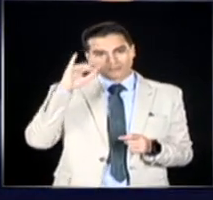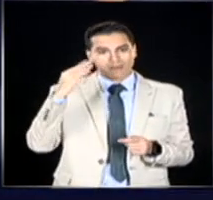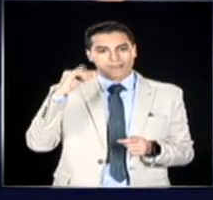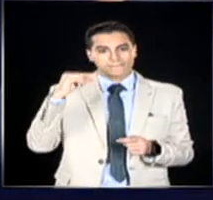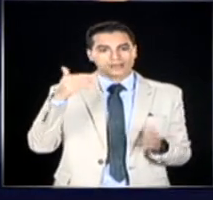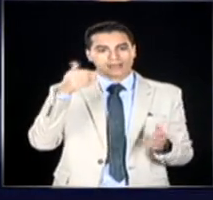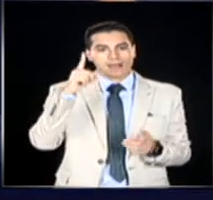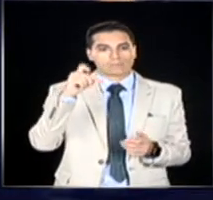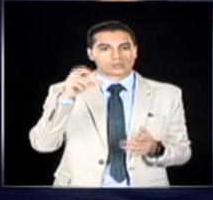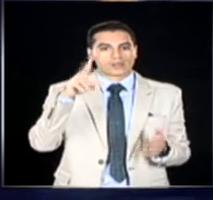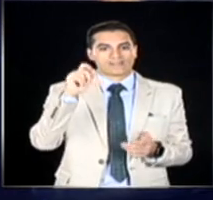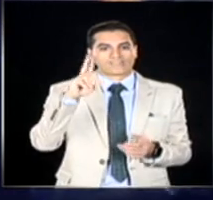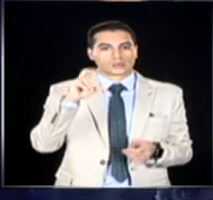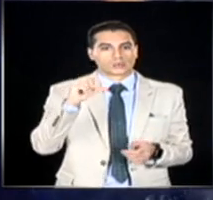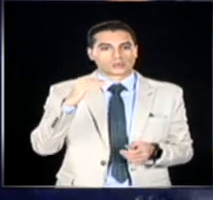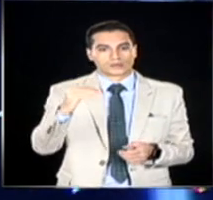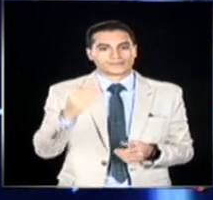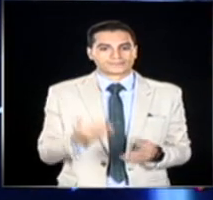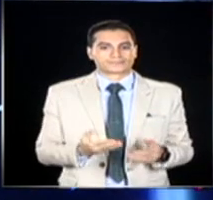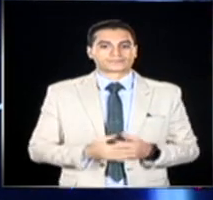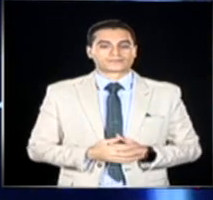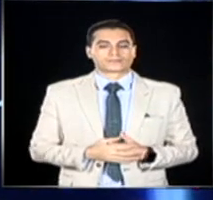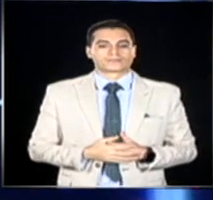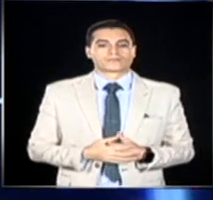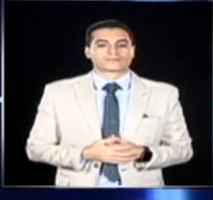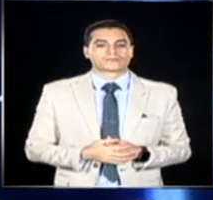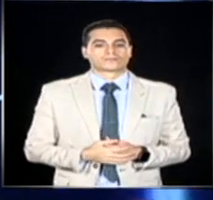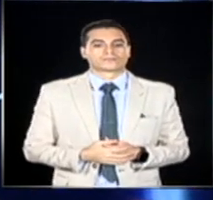محمد أبو الفتوح، تفضل يا محمد.